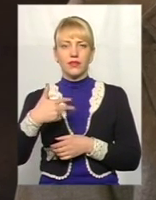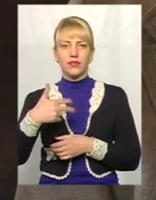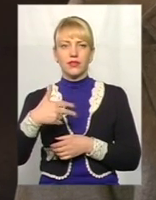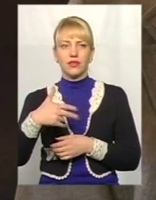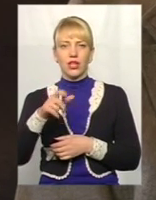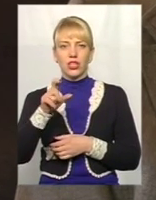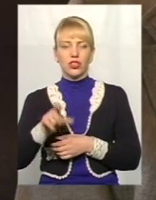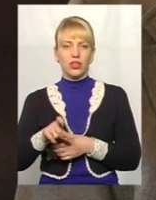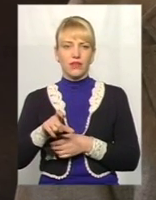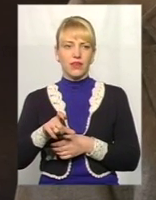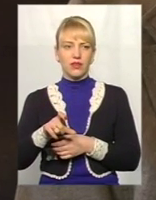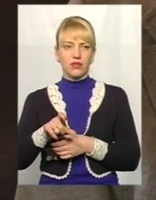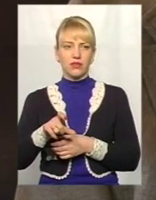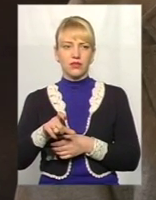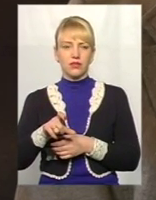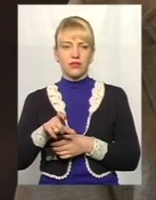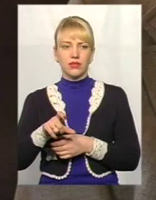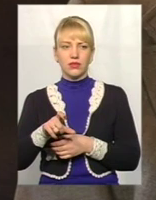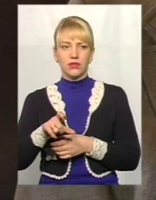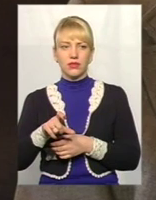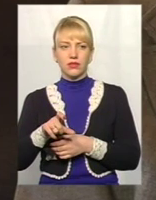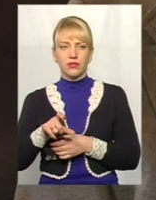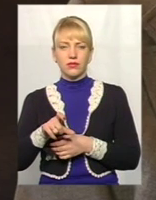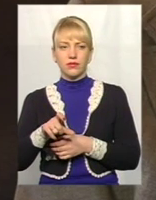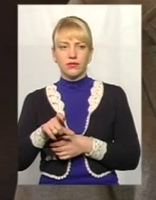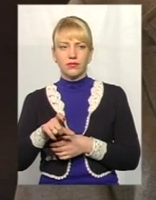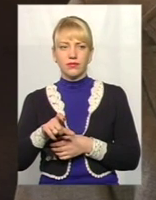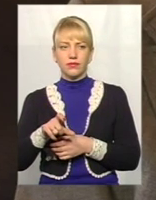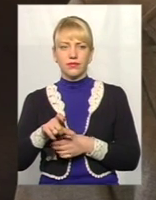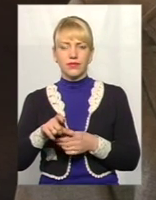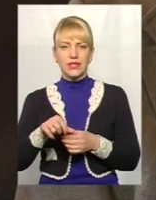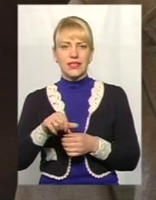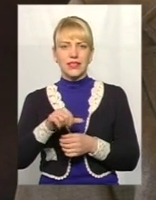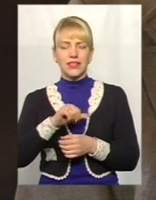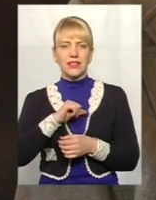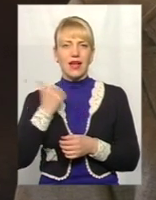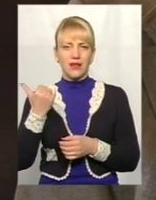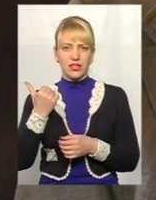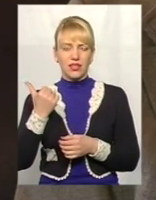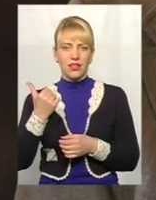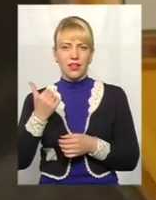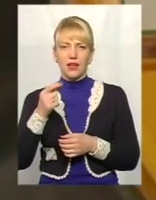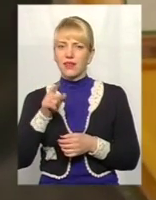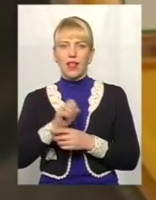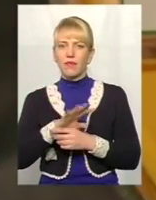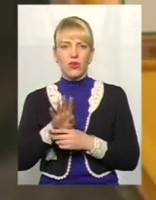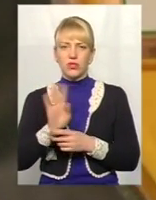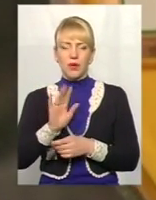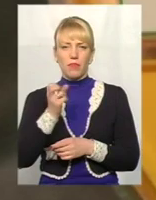30 человек. Они там ножами зарезали там даже не расстреливали, а